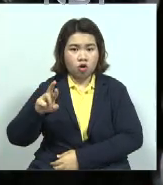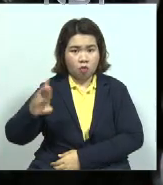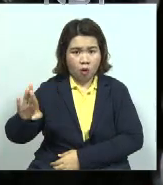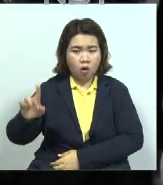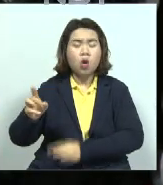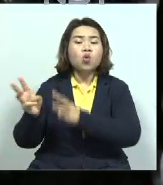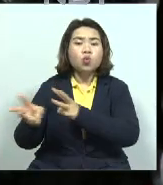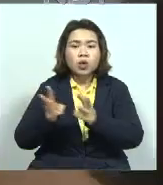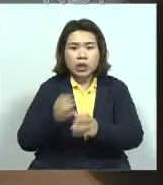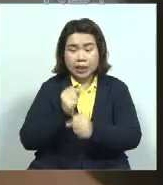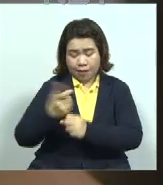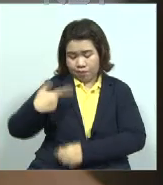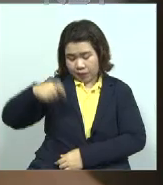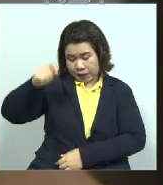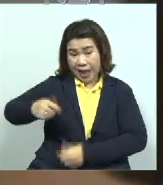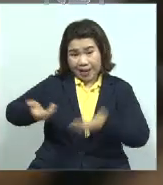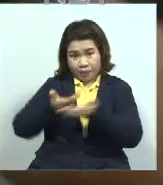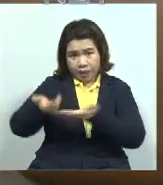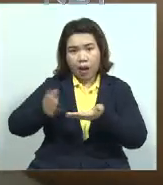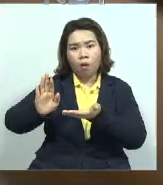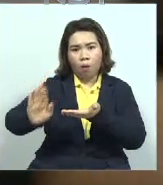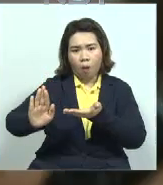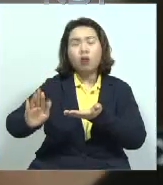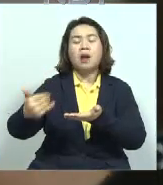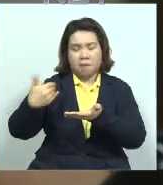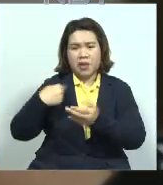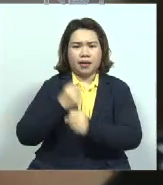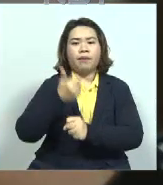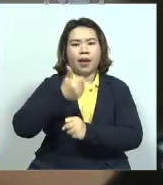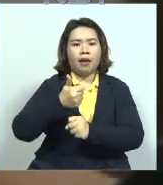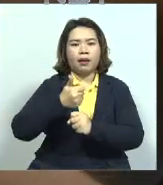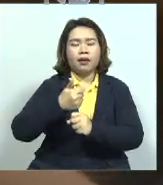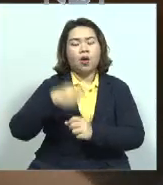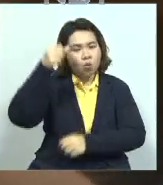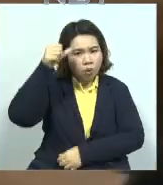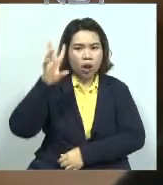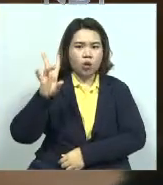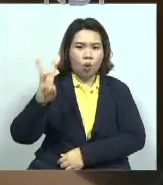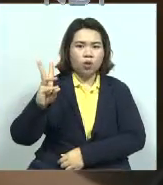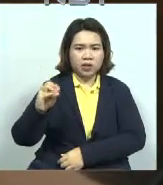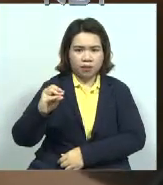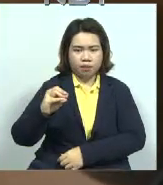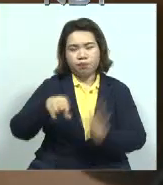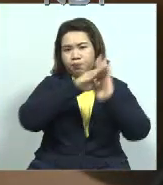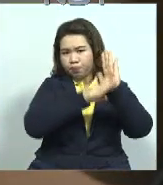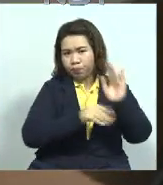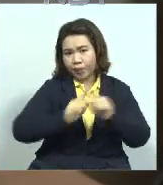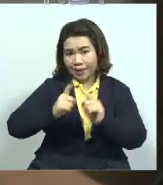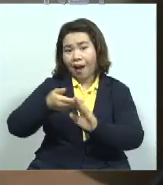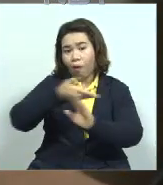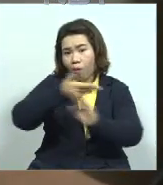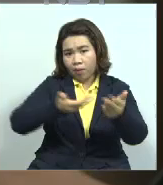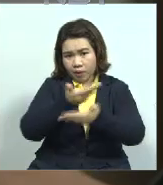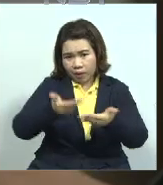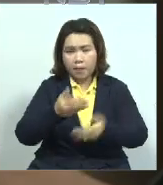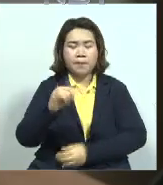การพิจารณาของศาลรัฐธรรมนูญที่จะออกมาตรการชั่วคราวในช่วง60 วันก่อนวินิจฉัยได้โดยศาลอาจจะออก